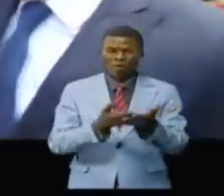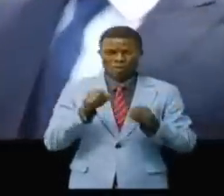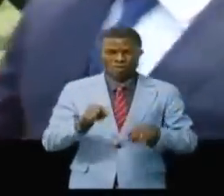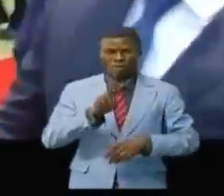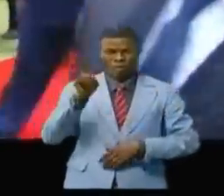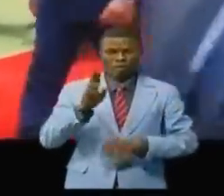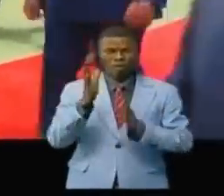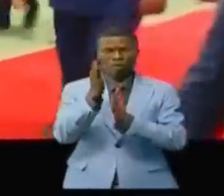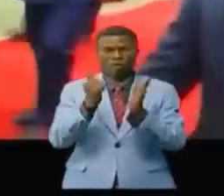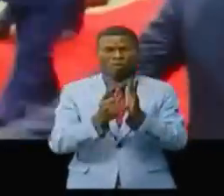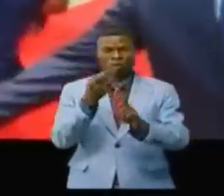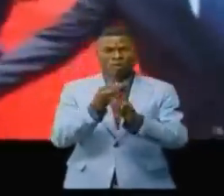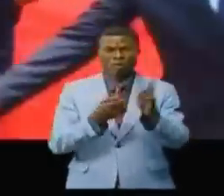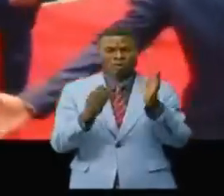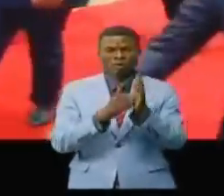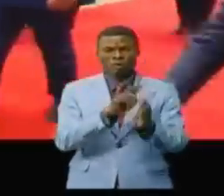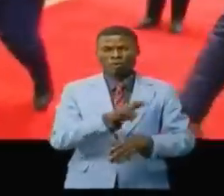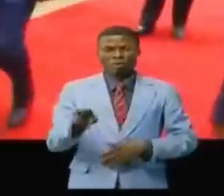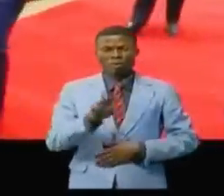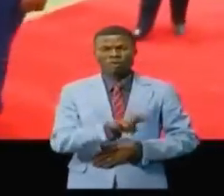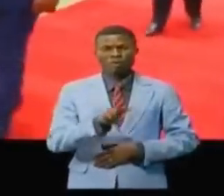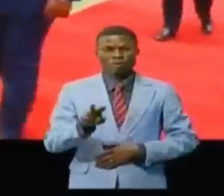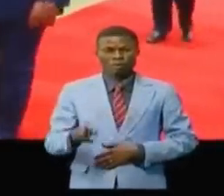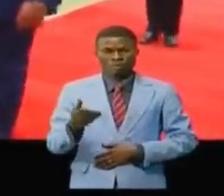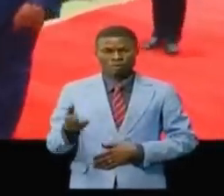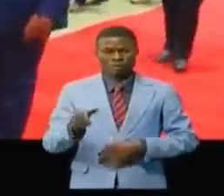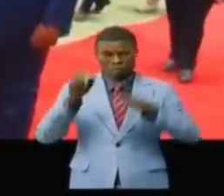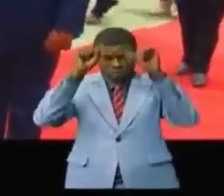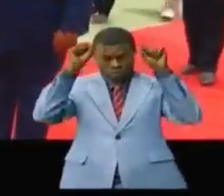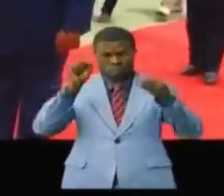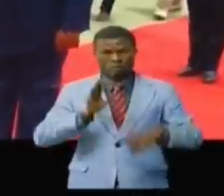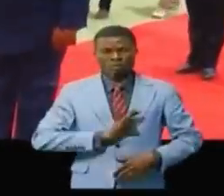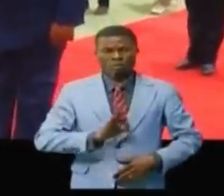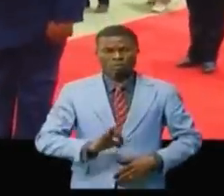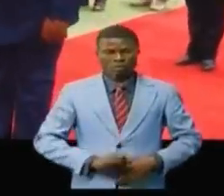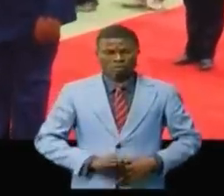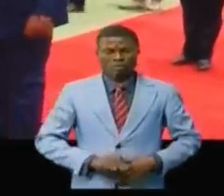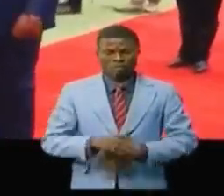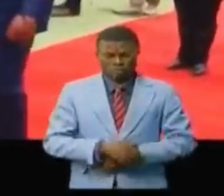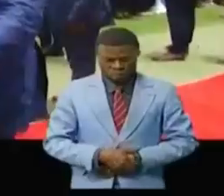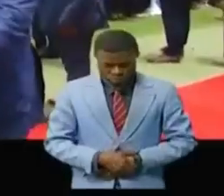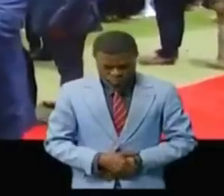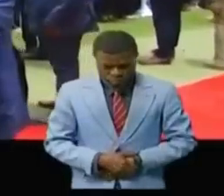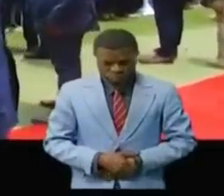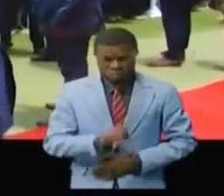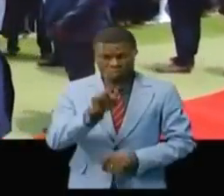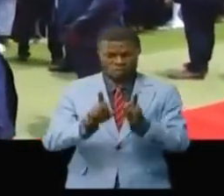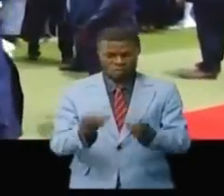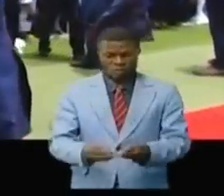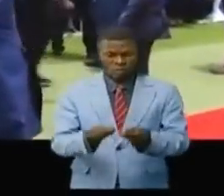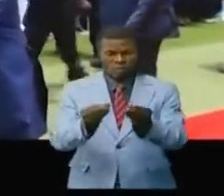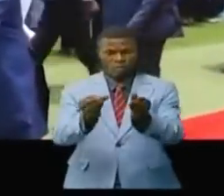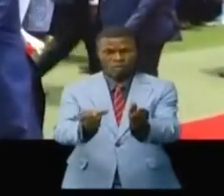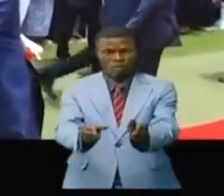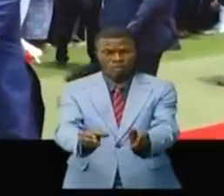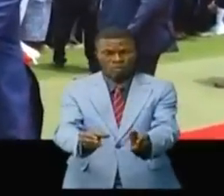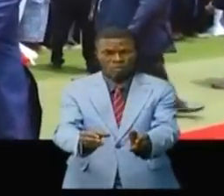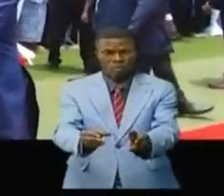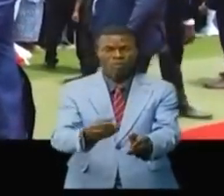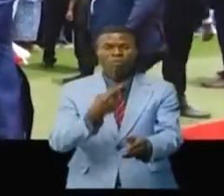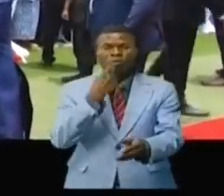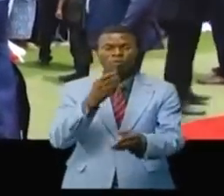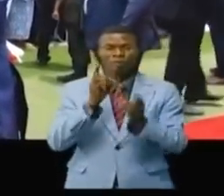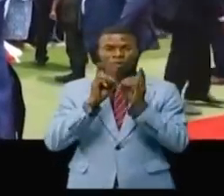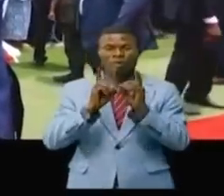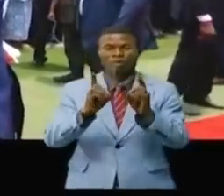vendredi 16 septembre 2022. Le chef de l'État s'est incliné et déposé sa couronne des fleurs et a adressé